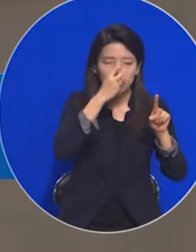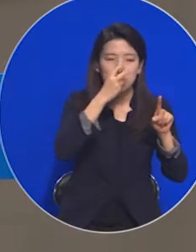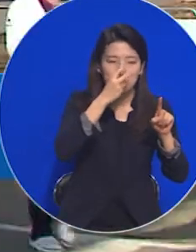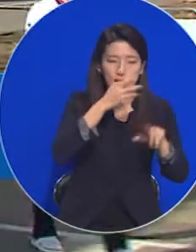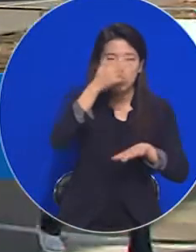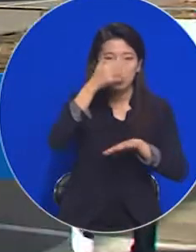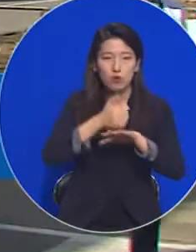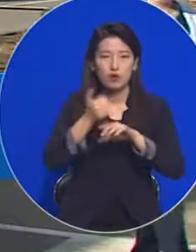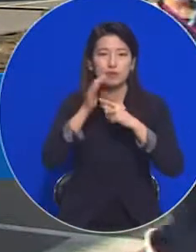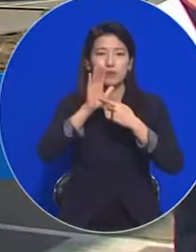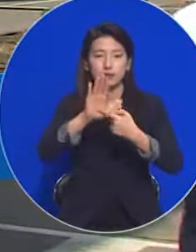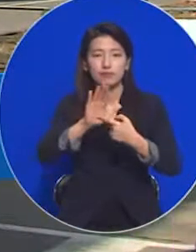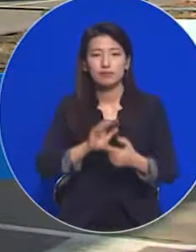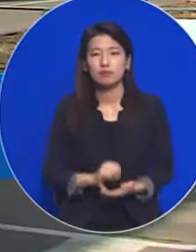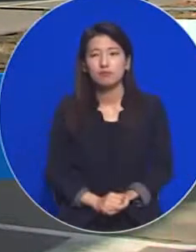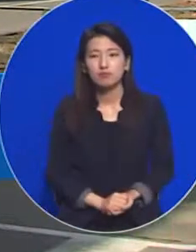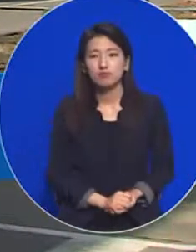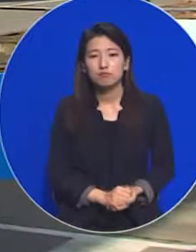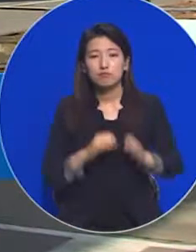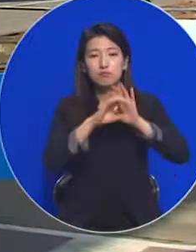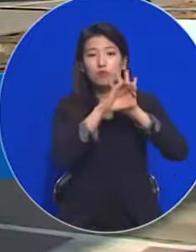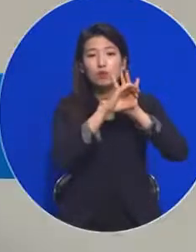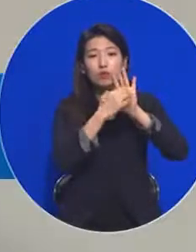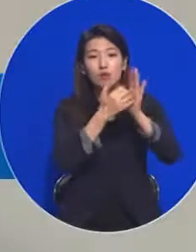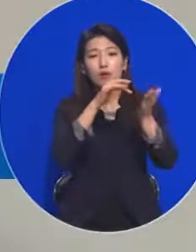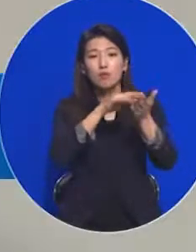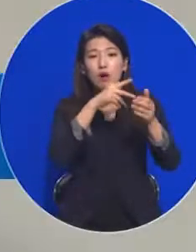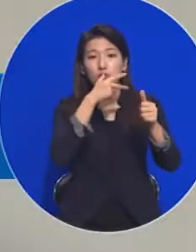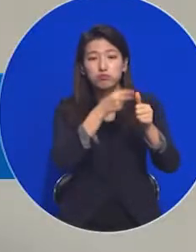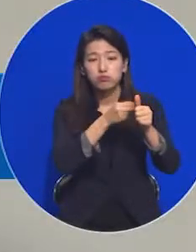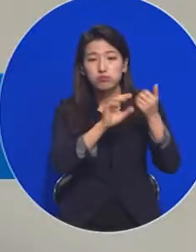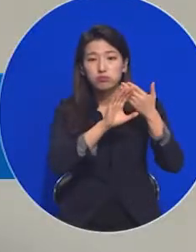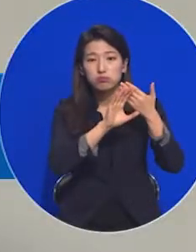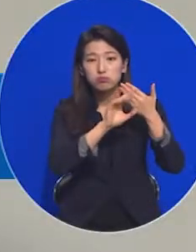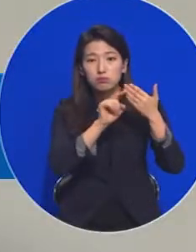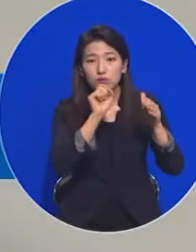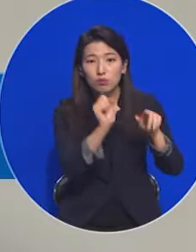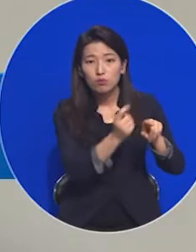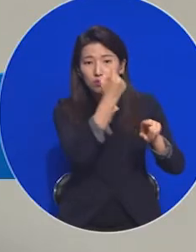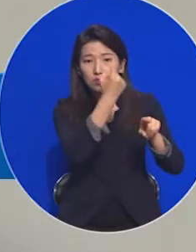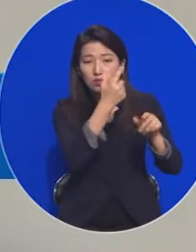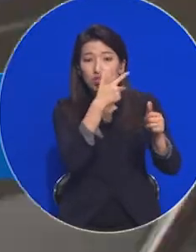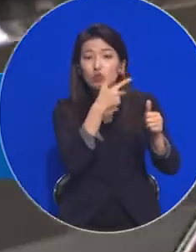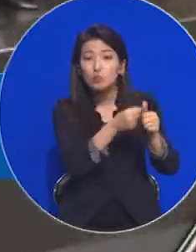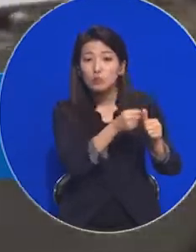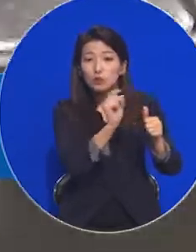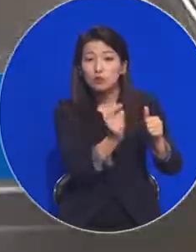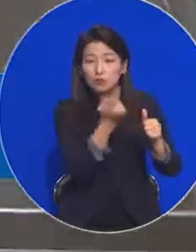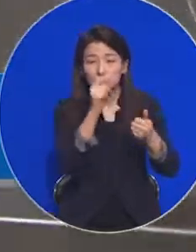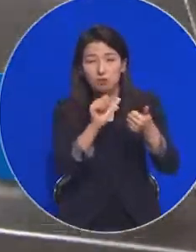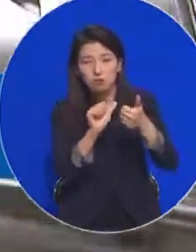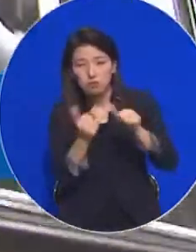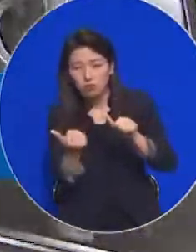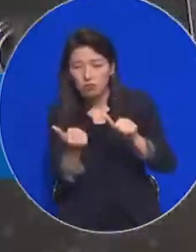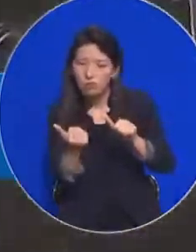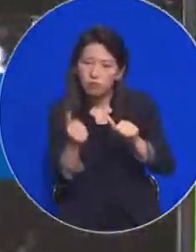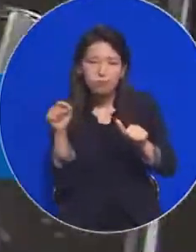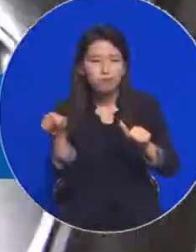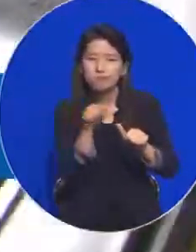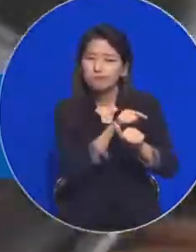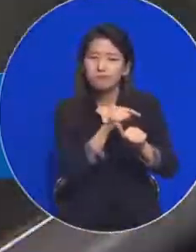발표했습니다. 조사 결과 예방접종 후 이상 반응과 사망과의 인과성이 인정되기 어렵다고